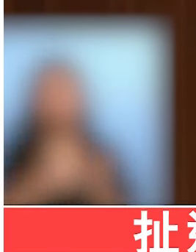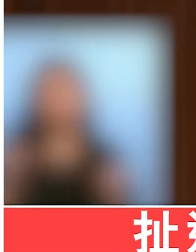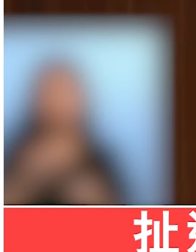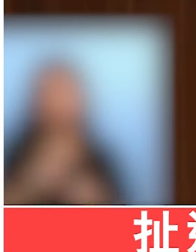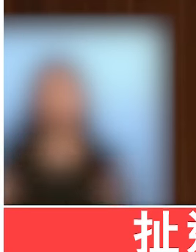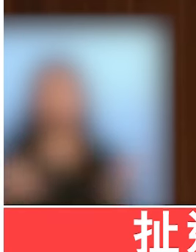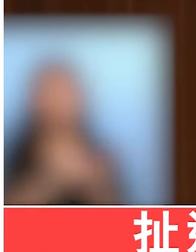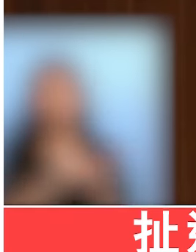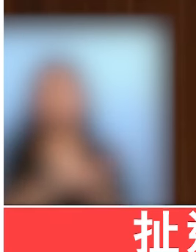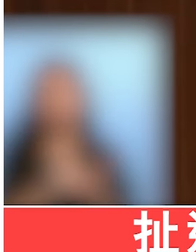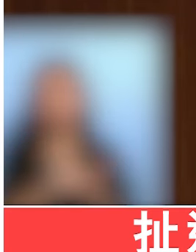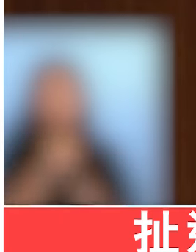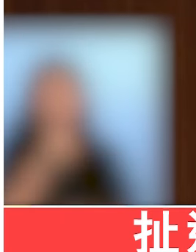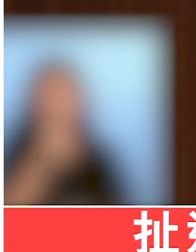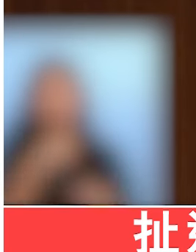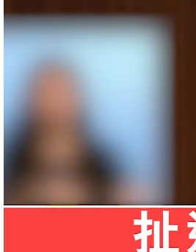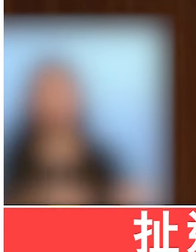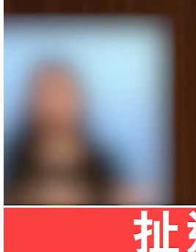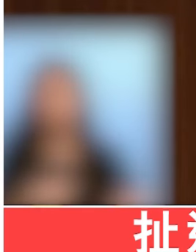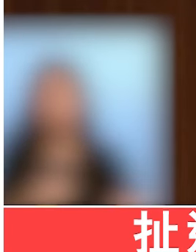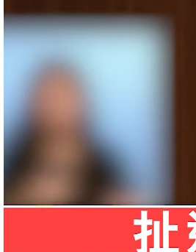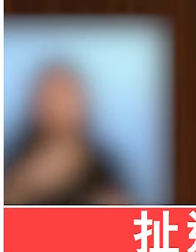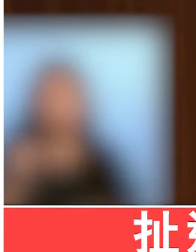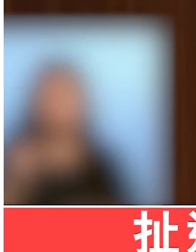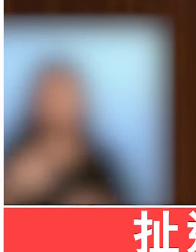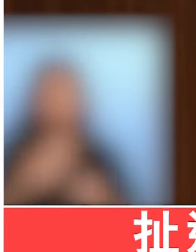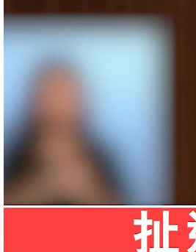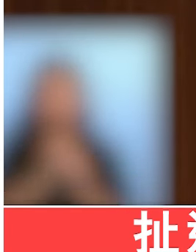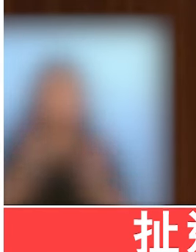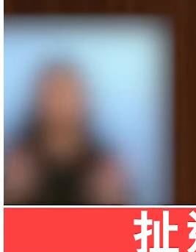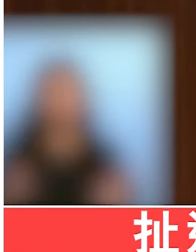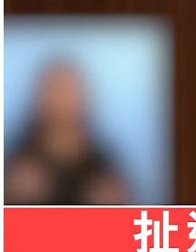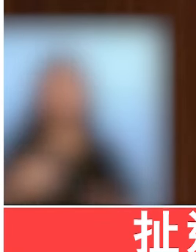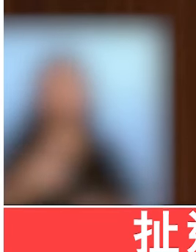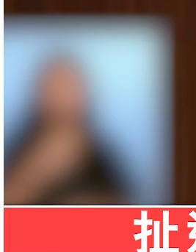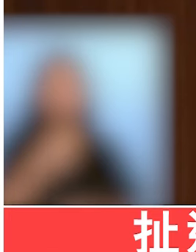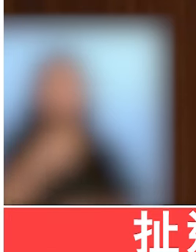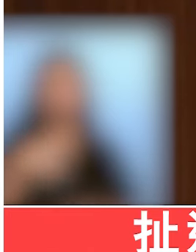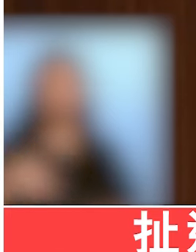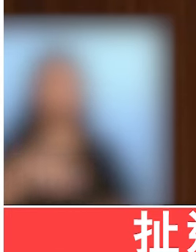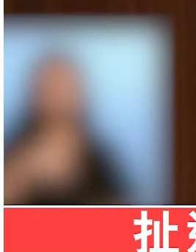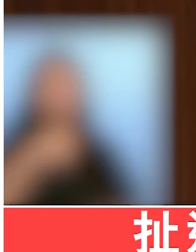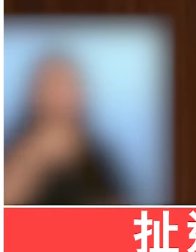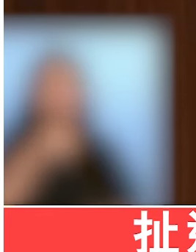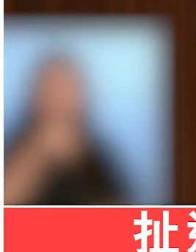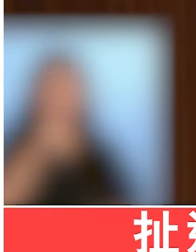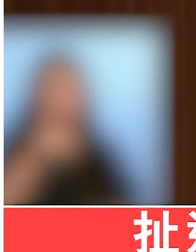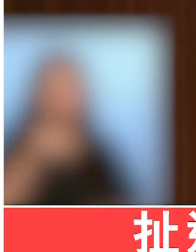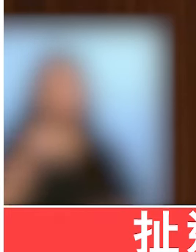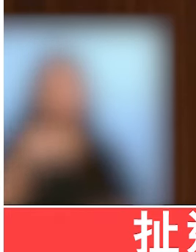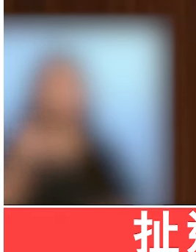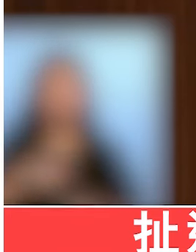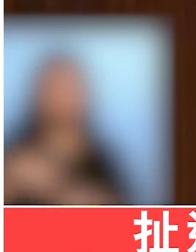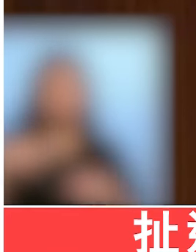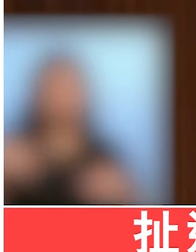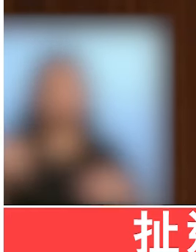育。我哋其實喺我哋呢一代嘅人，父母都係冇乜受過高深教育，但係佢都識教仔女噶嘛。